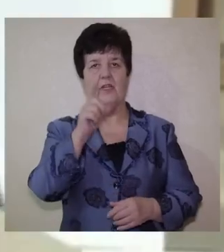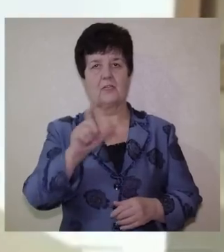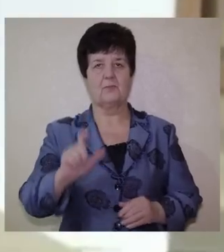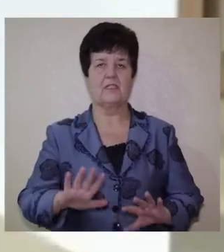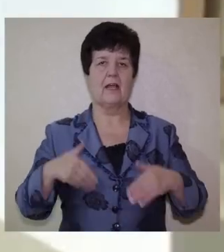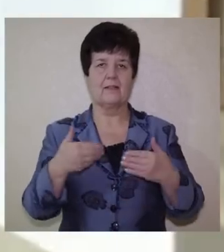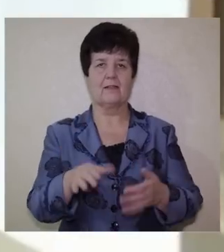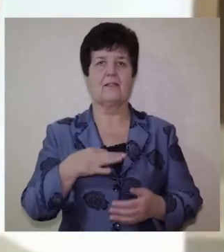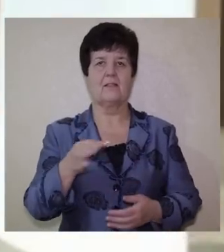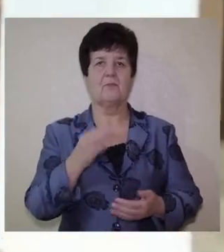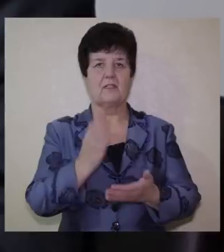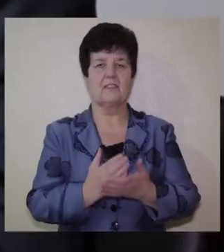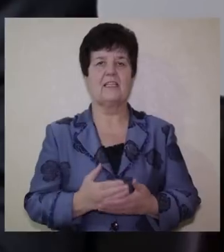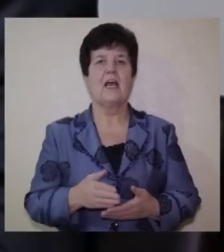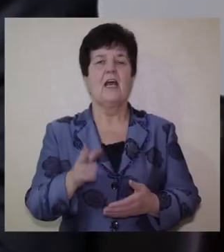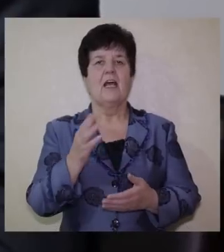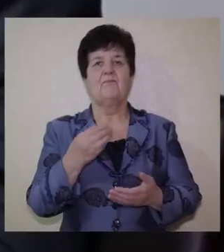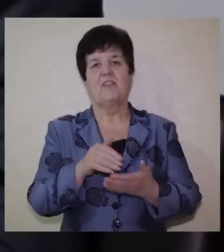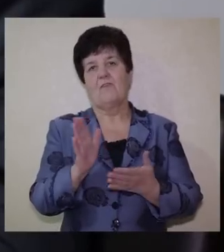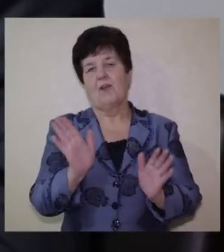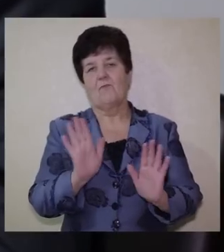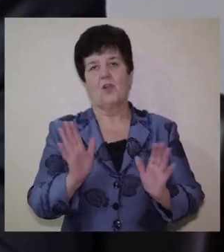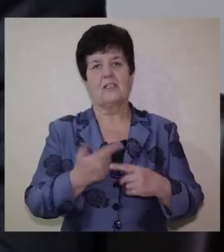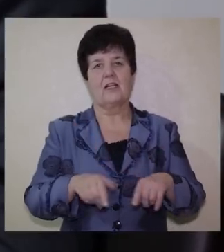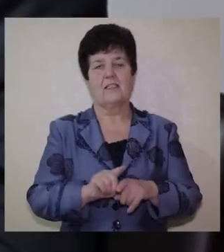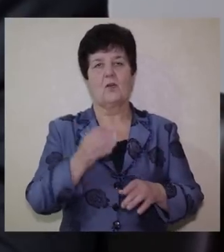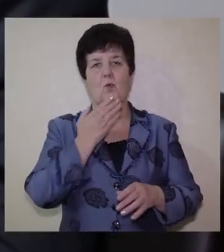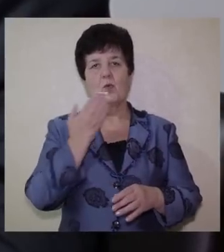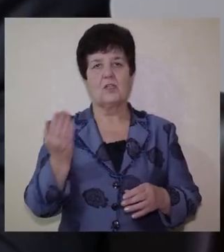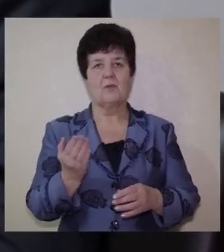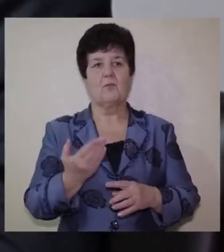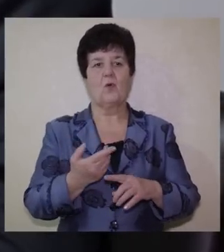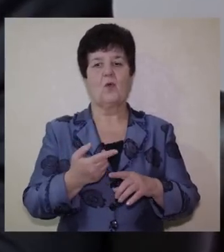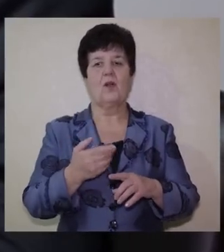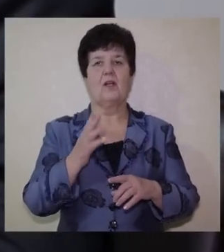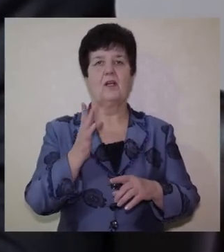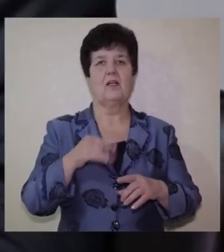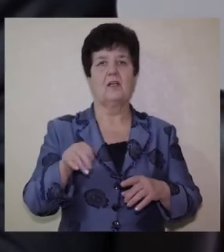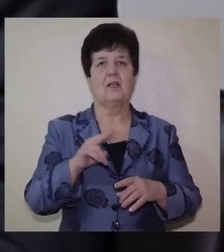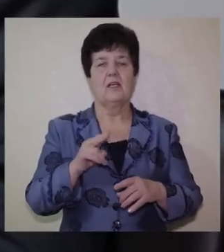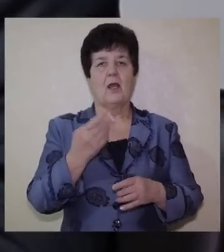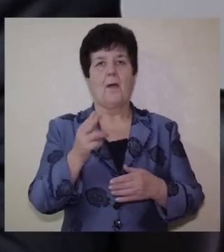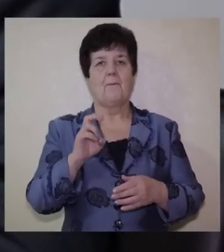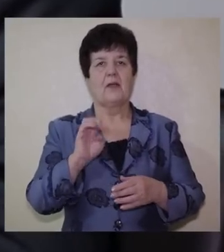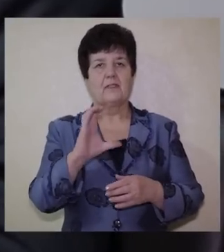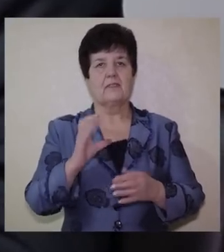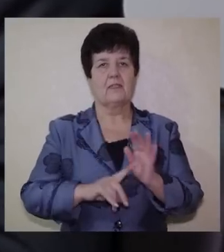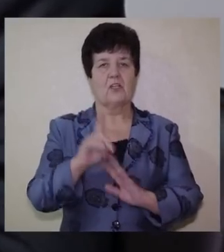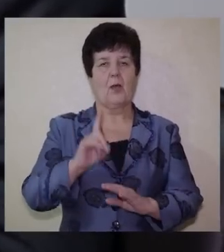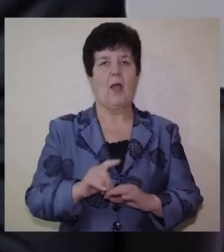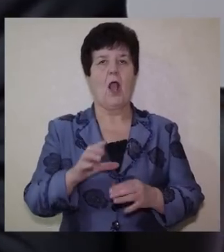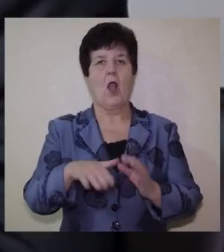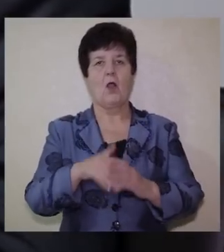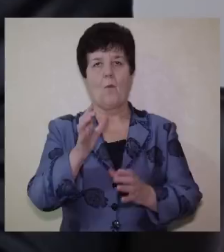experții. Candidații independenți sunt defavorizați din mai multe puncte de vedere. În primul rând, ei par să înceapă